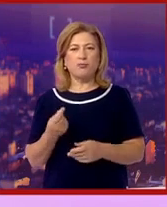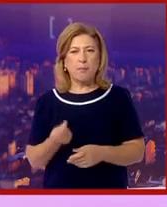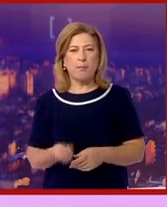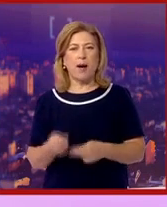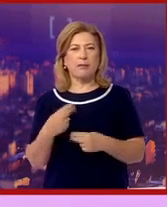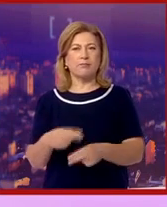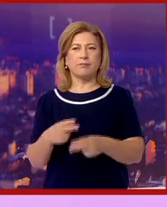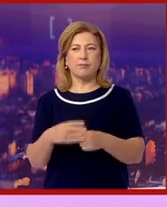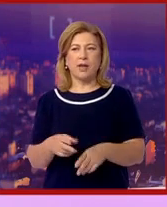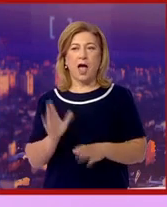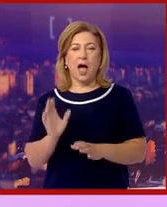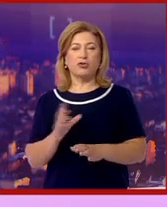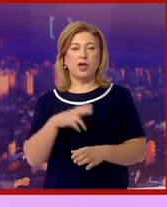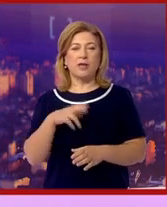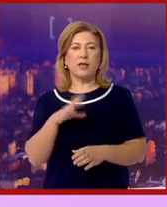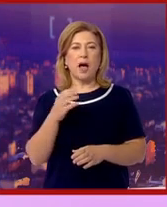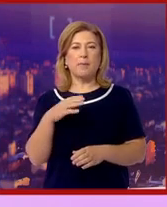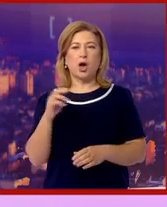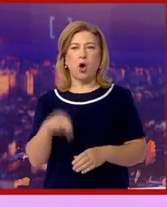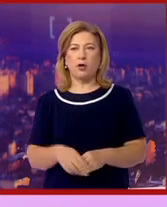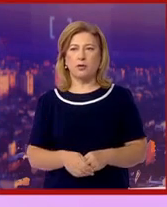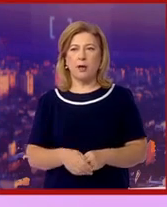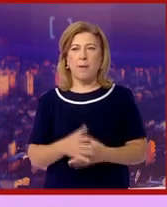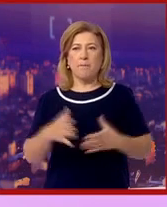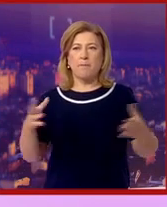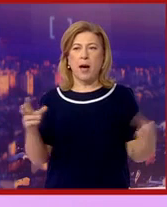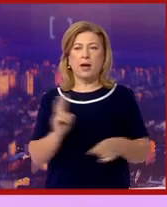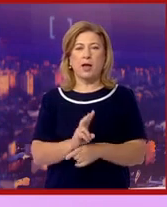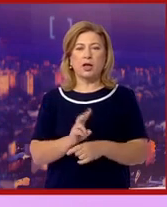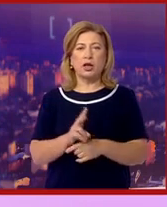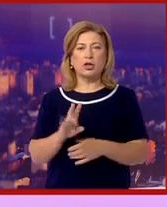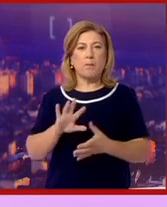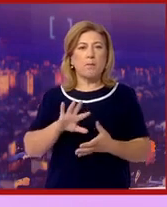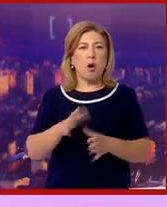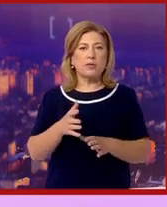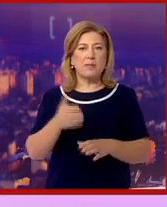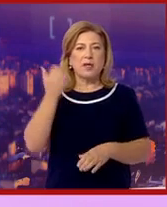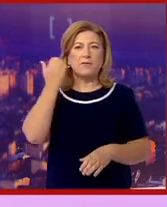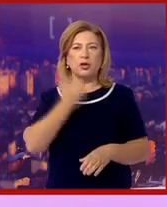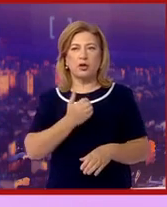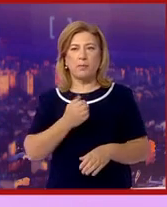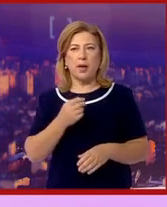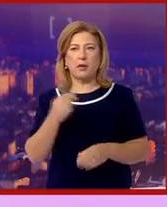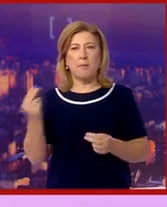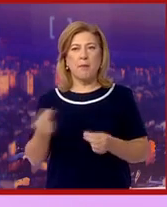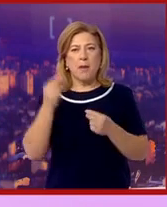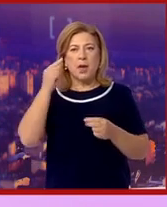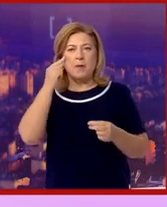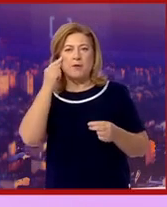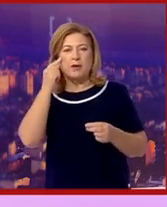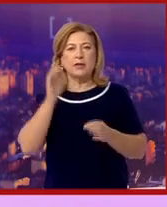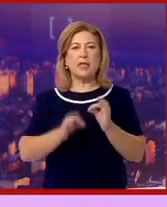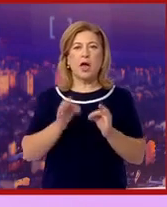așa sună ziua capricornilor. Însă mare grijă, există posibilitatea unor pierderi, așa că indicat este să vă gândiți și la